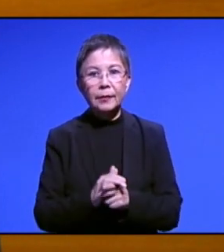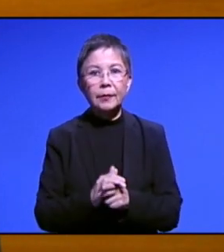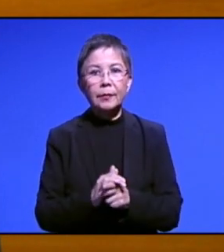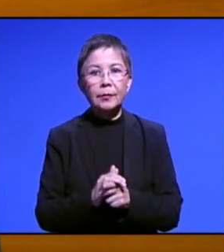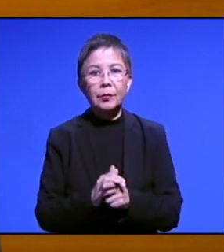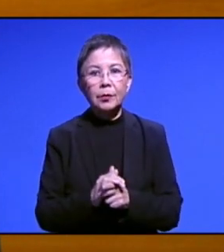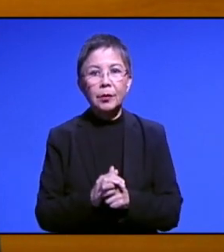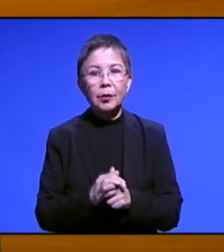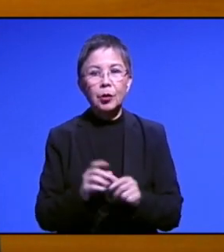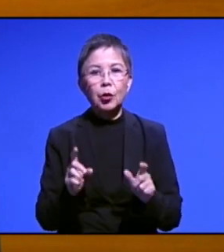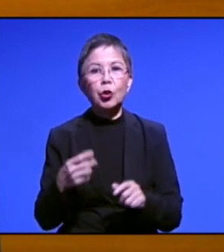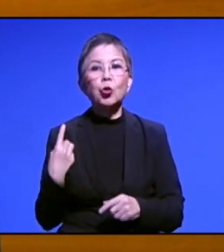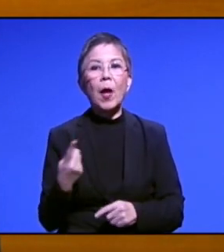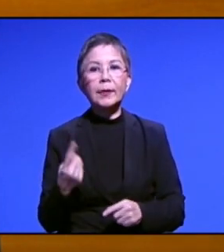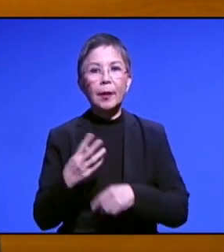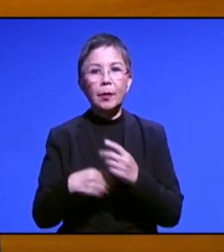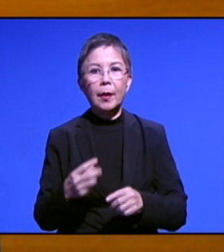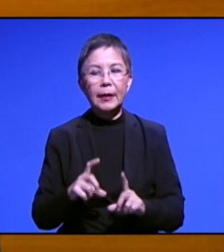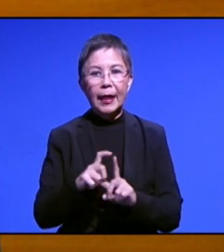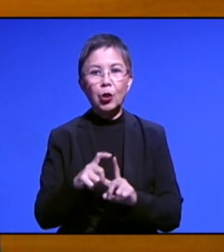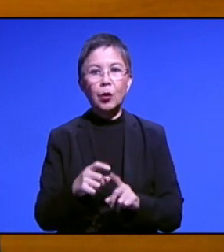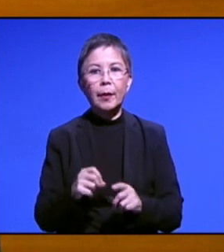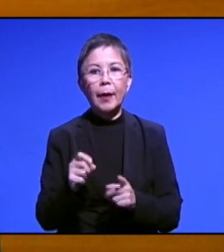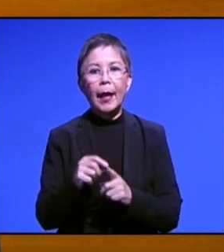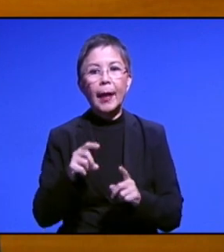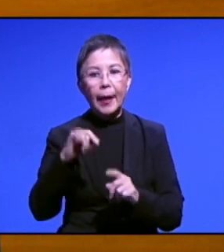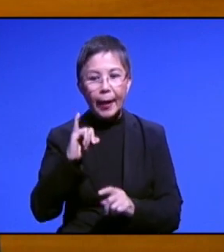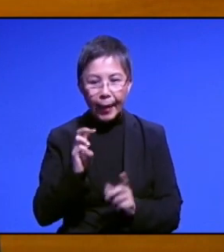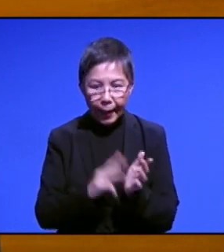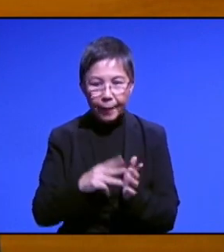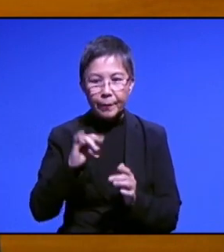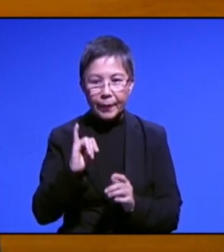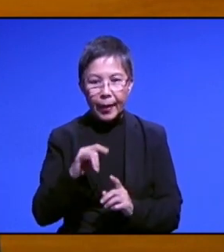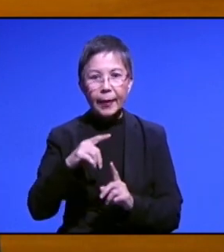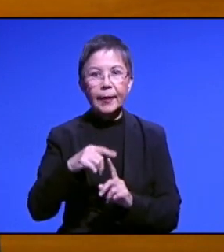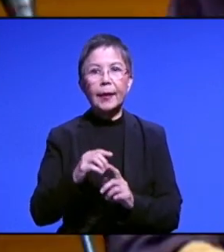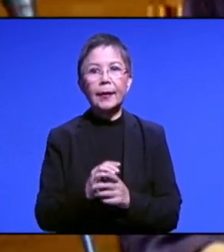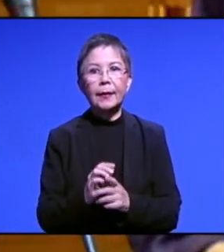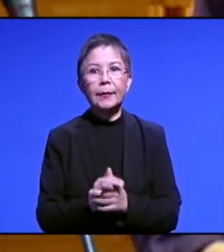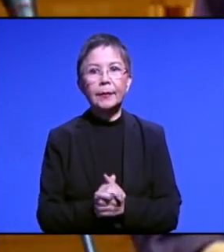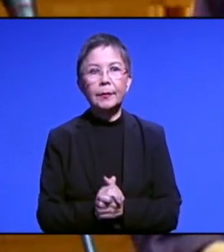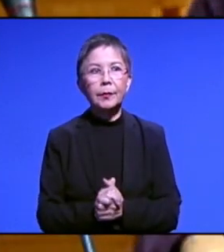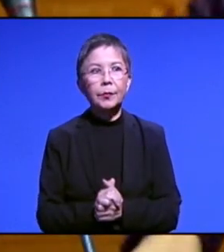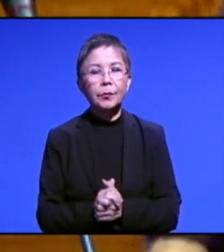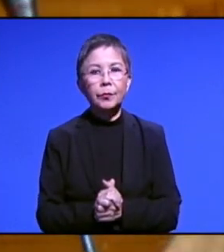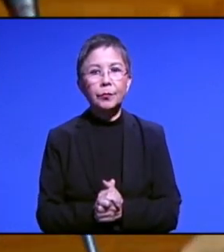RHE swasta, Direktur PT MIT atau MIT.